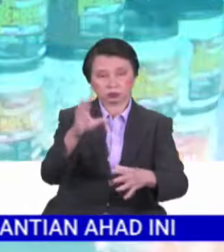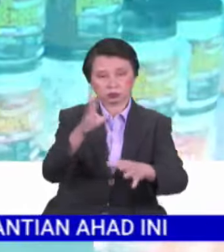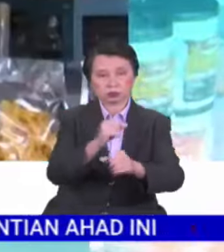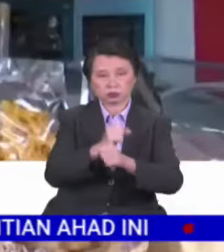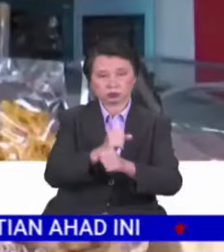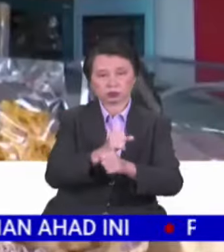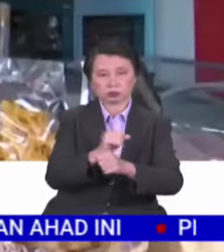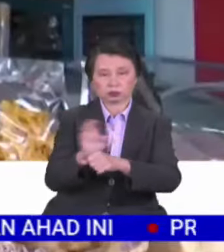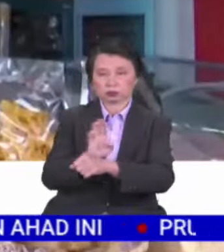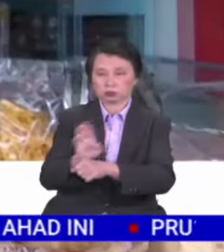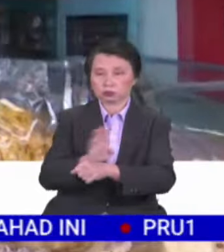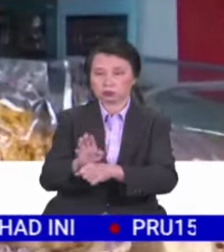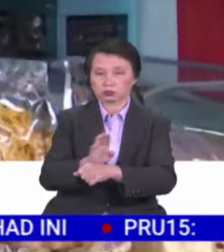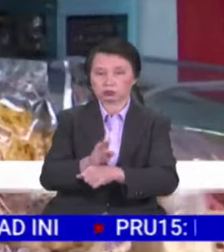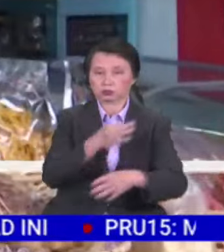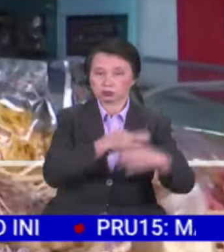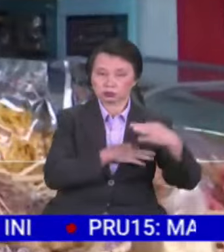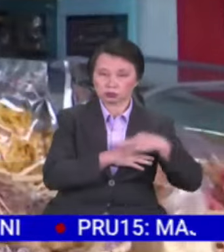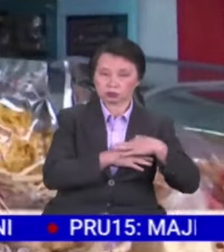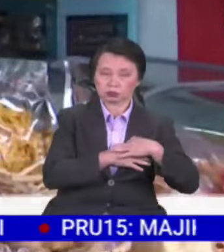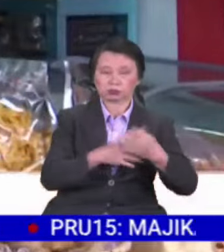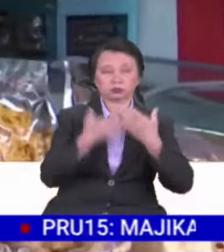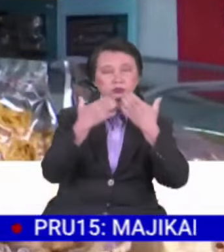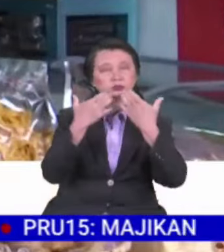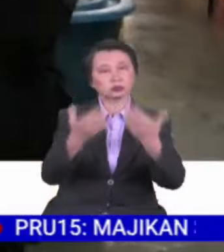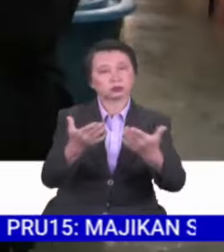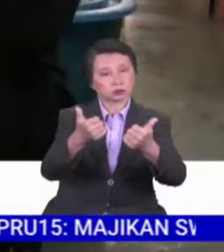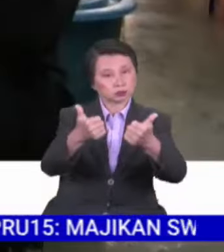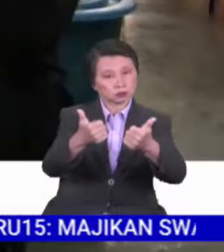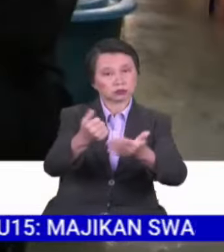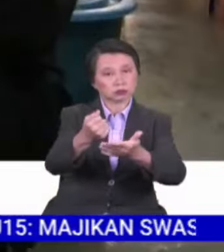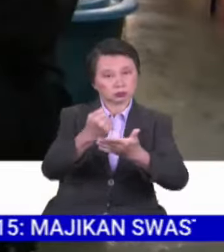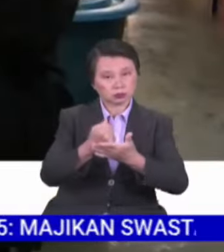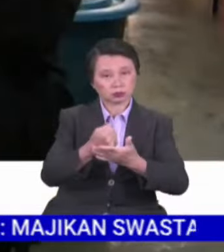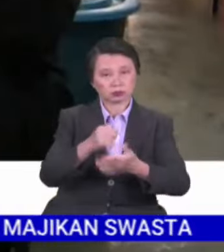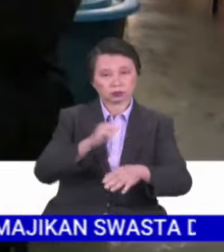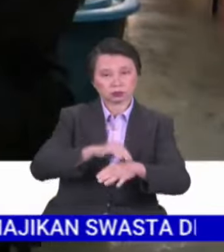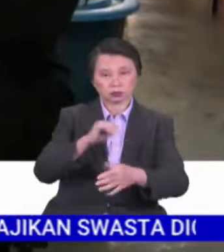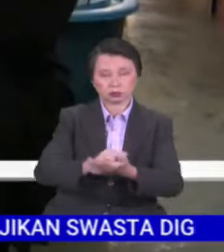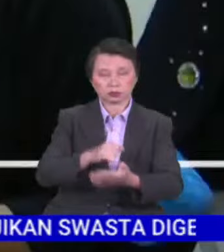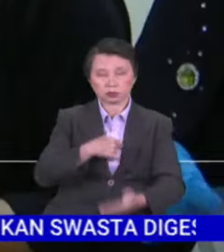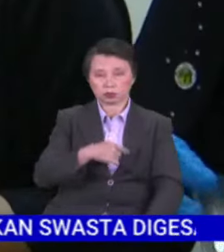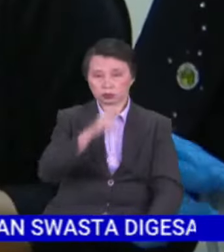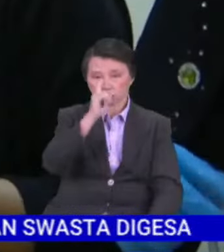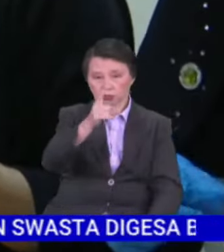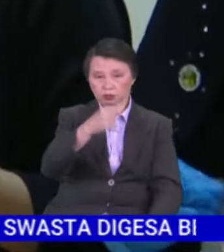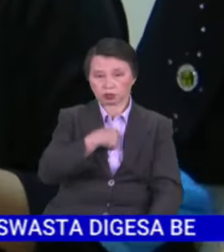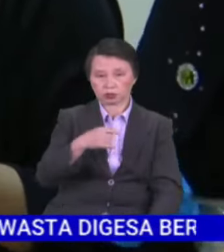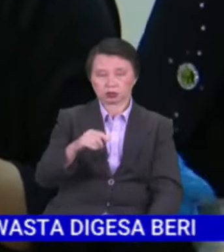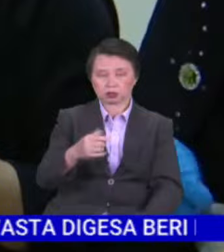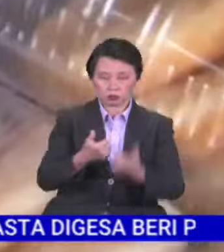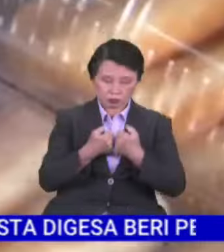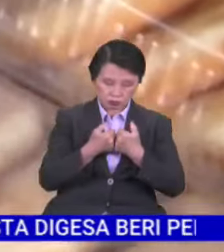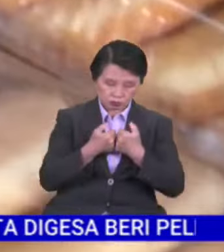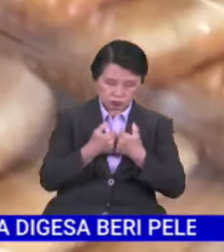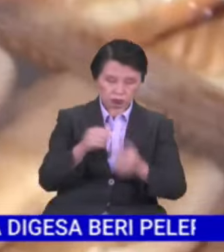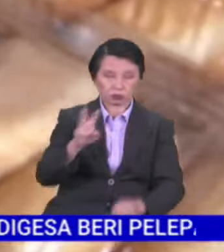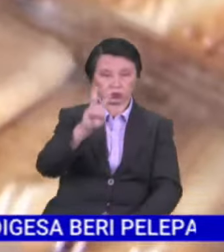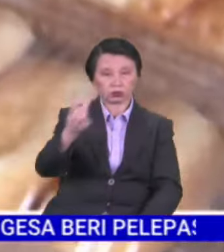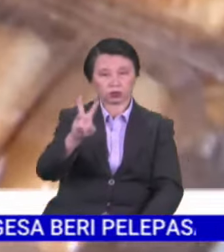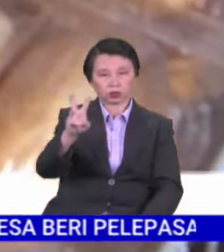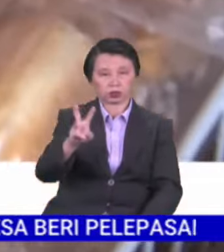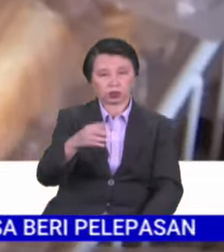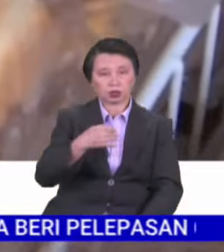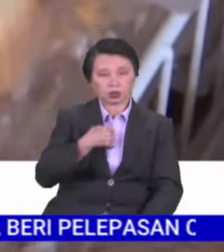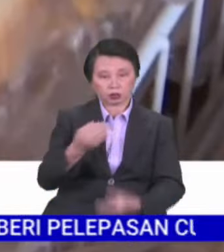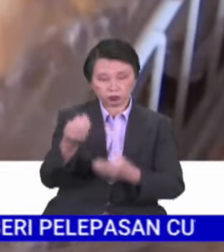pendapatan. Alhamdulillah, cukup. Bantuan GKP sangat membantu untuk saya. Masa tu saya mixer saya rosak. Dengan bantuan yang masuk, saya kata, ada